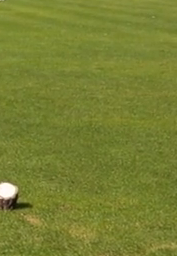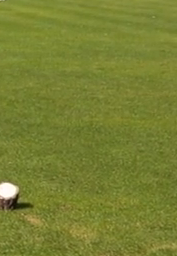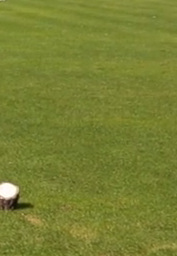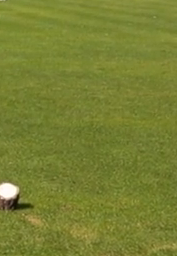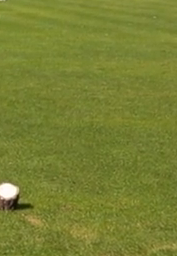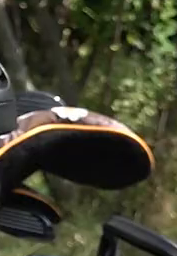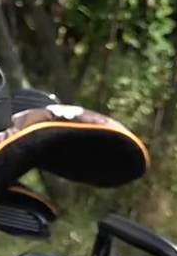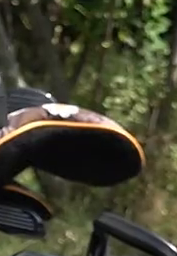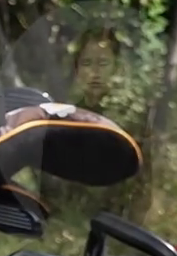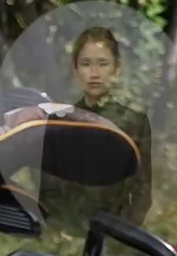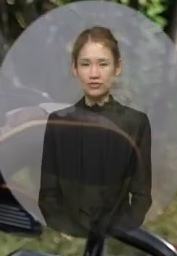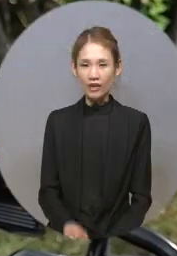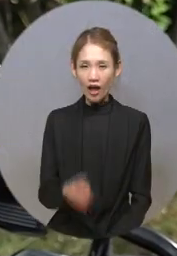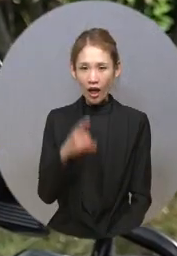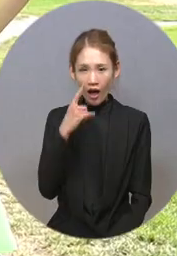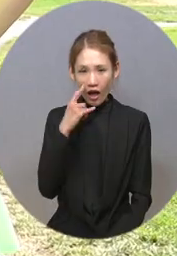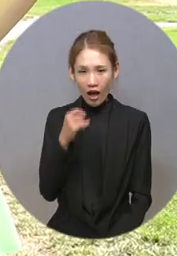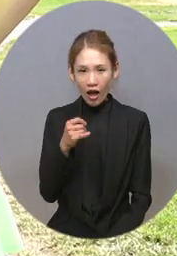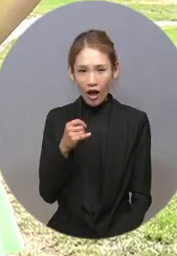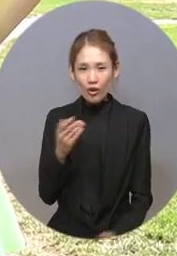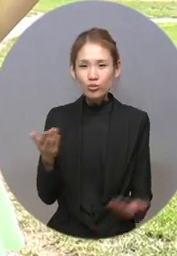어머, 엄마? 뭐 손 이리고?